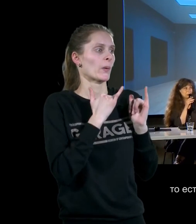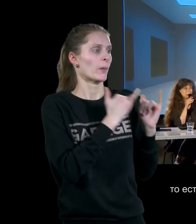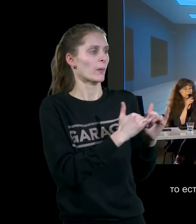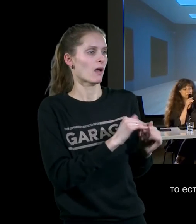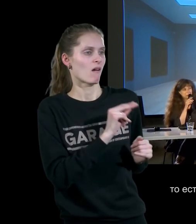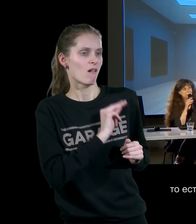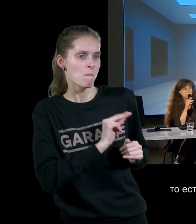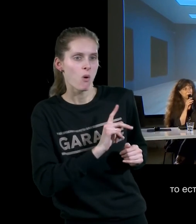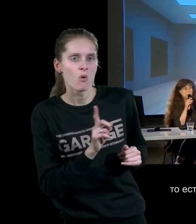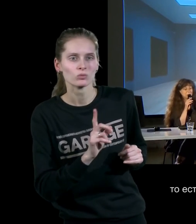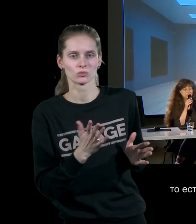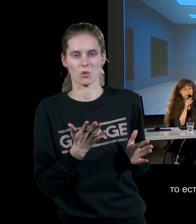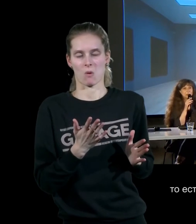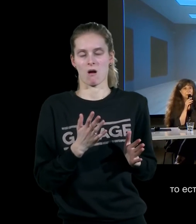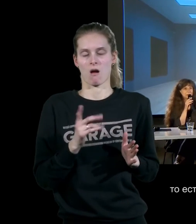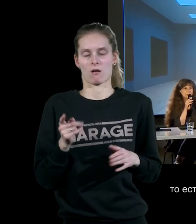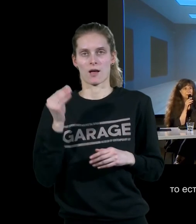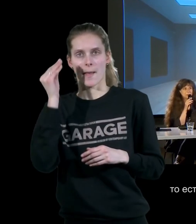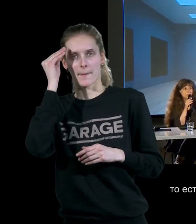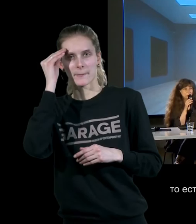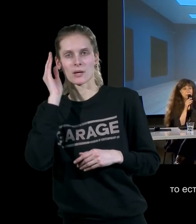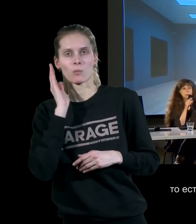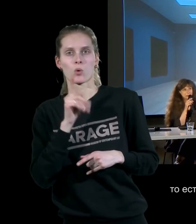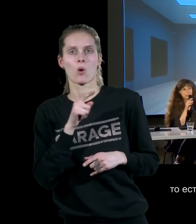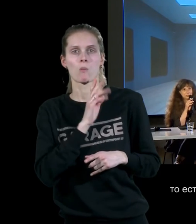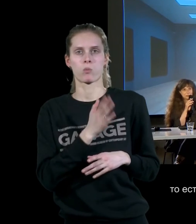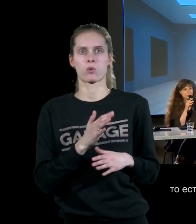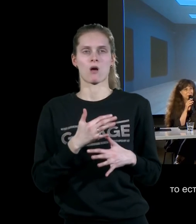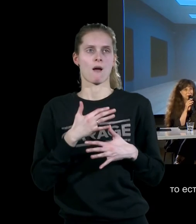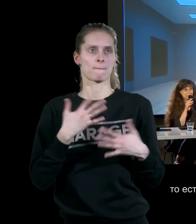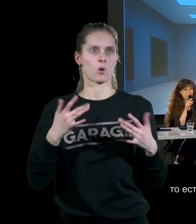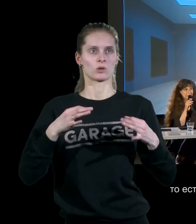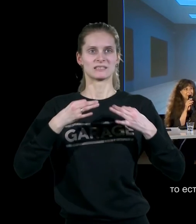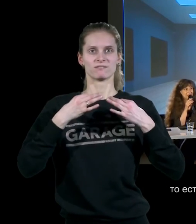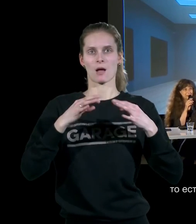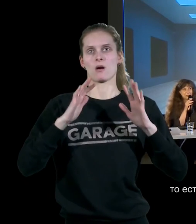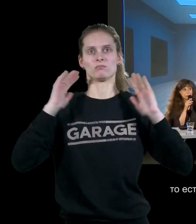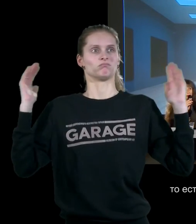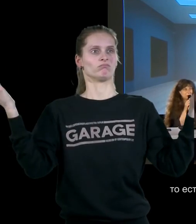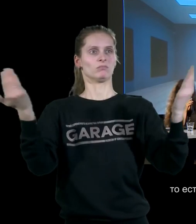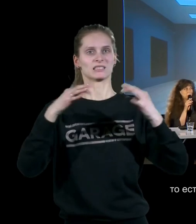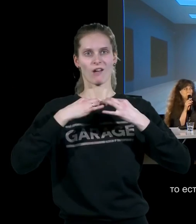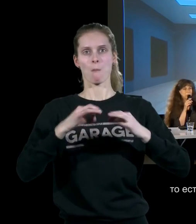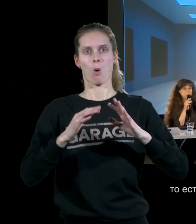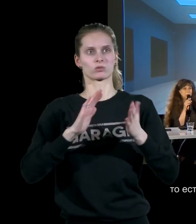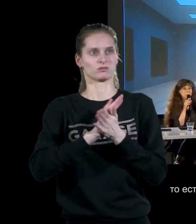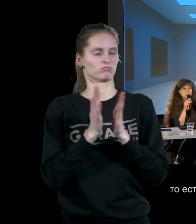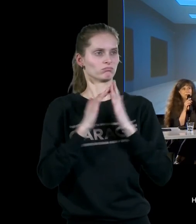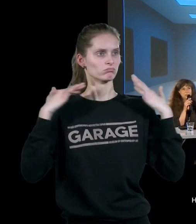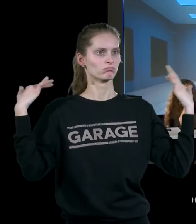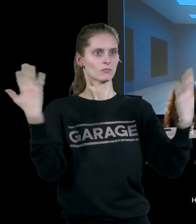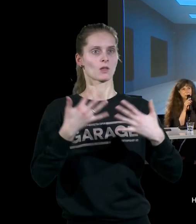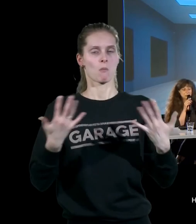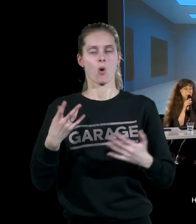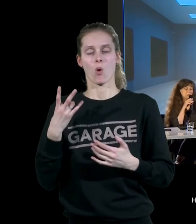есть он как бы рассчитывал, что это какая-то достаточно более демократическая ситуация. Хотя, собственно говоря, то, что он придумал,